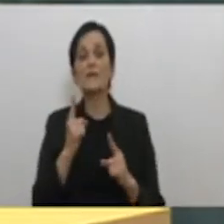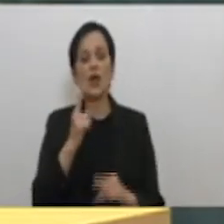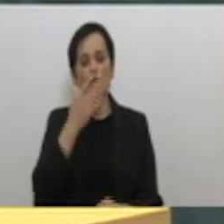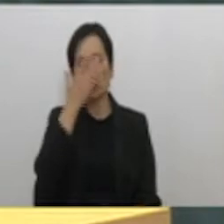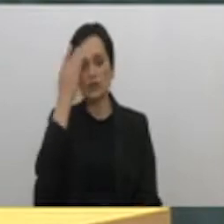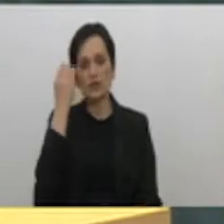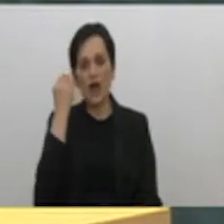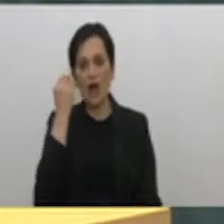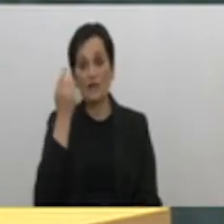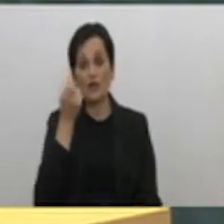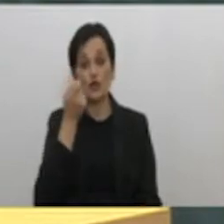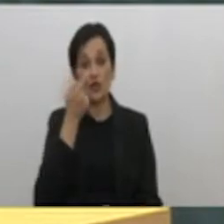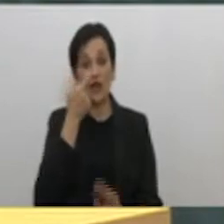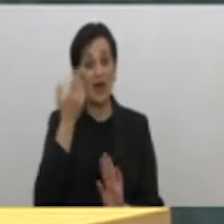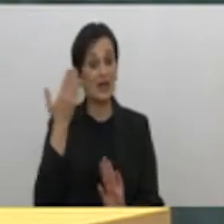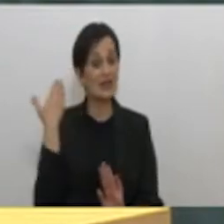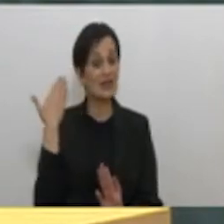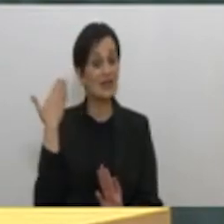cădeba,